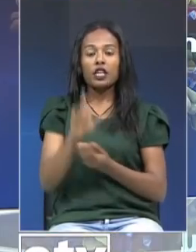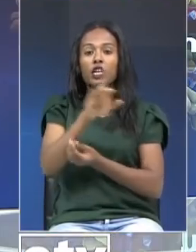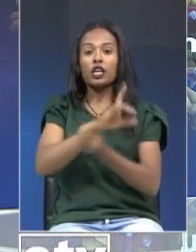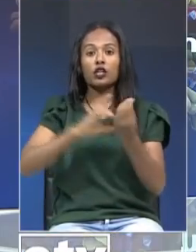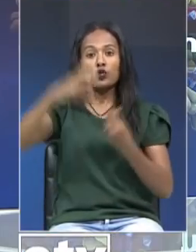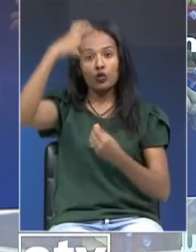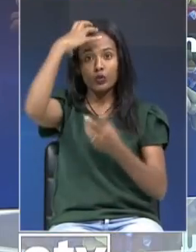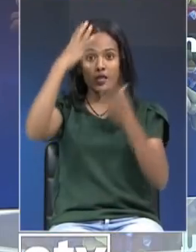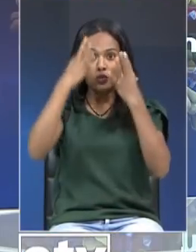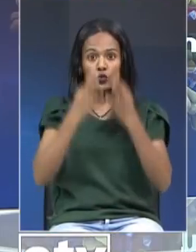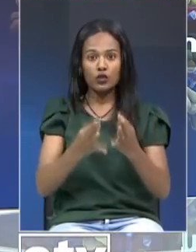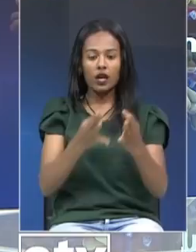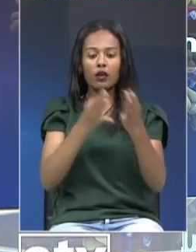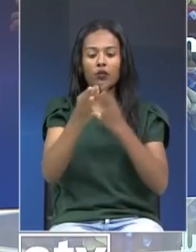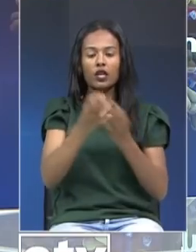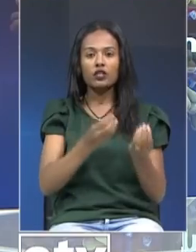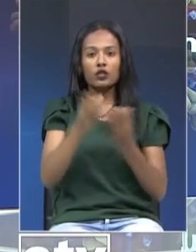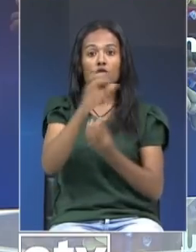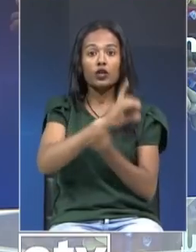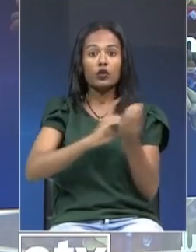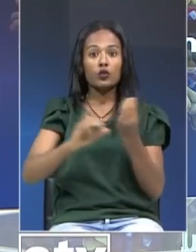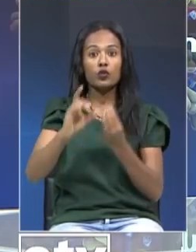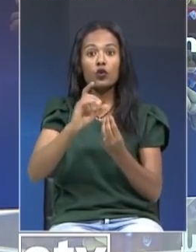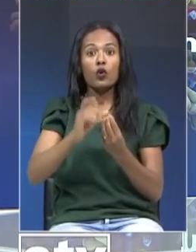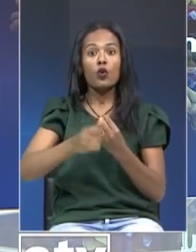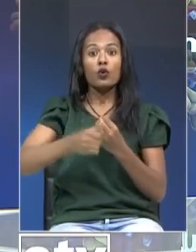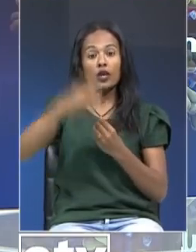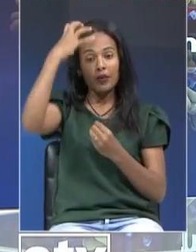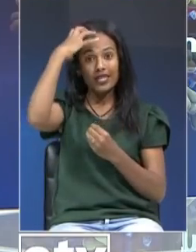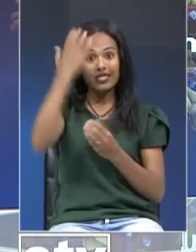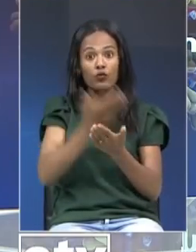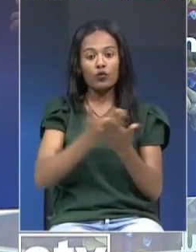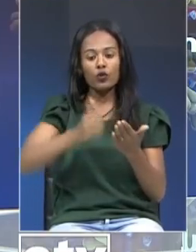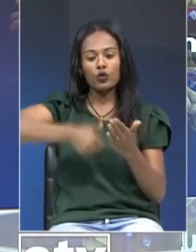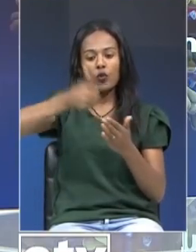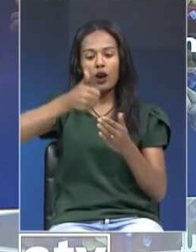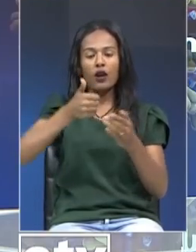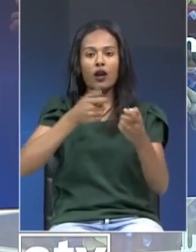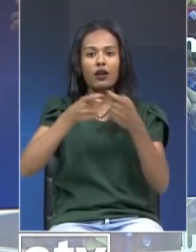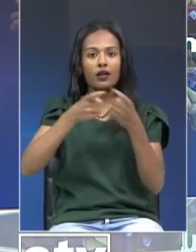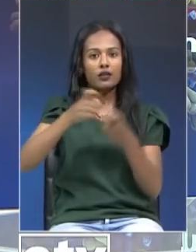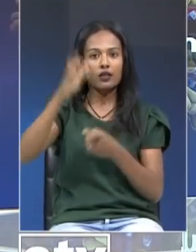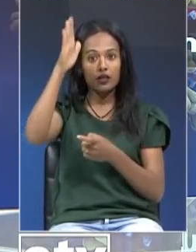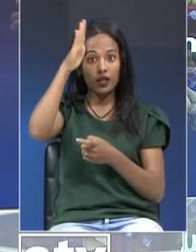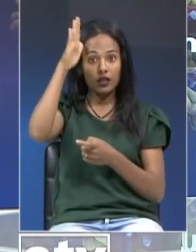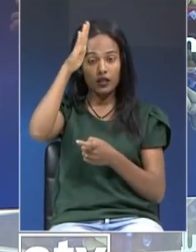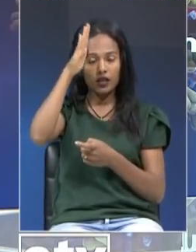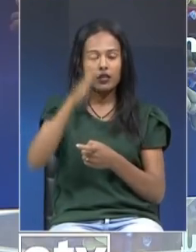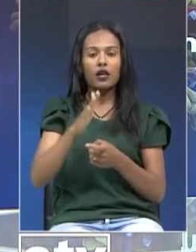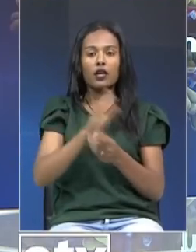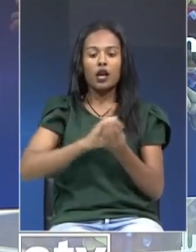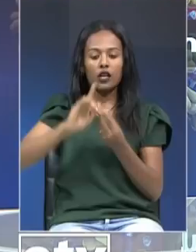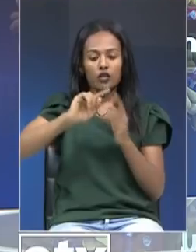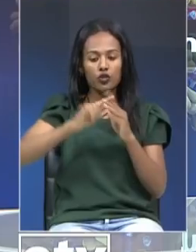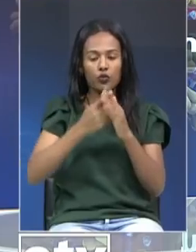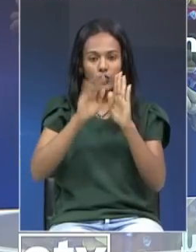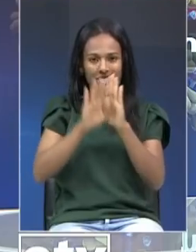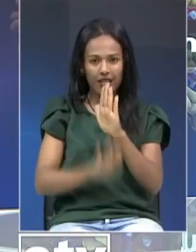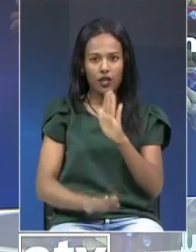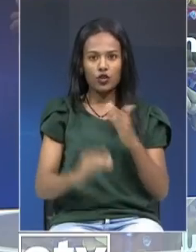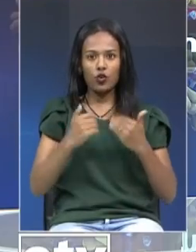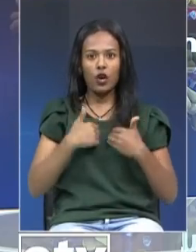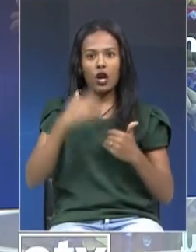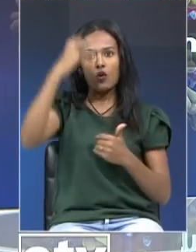የክልሉን መንግስት ውሳኔ መግለጫ የሰጡት የክልሉ የመንግስት ጉዳዮች ዋና ዳይሬክተር አቶ ጌትነት ይርሳው ከክልል ጀምሮ እስከ ታችኛው መዋቅር